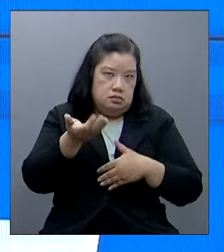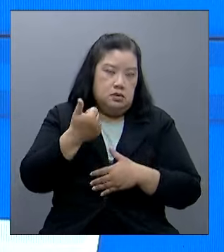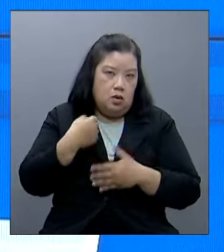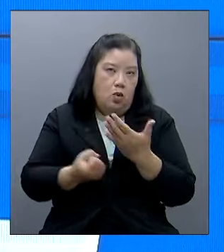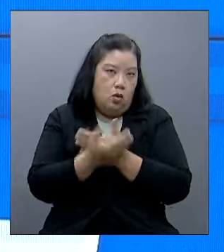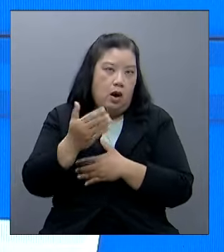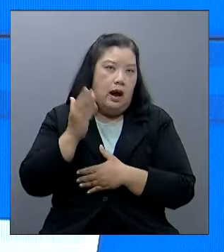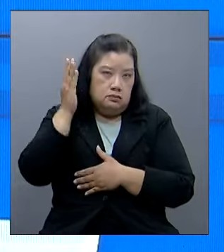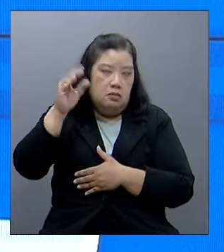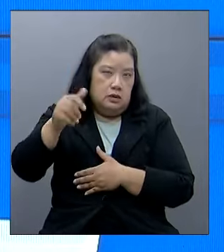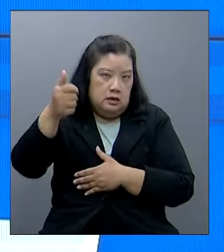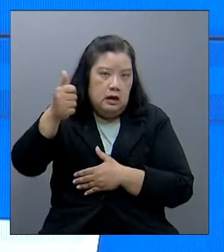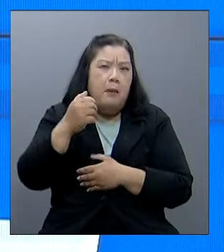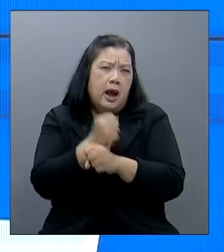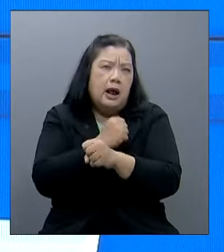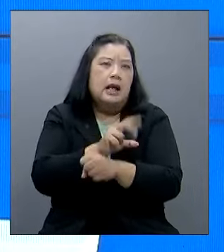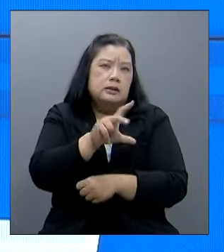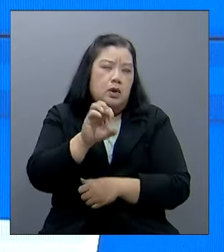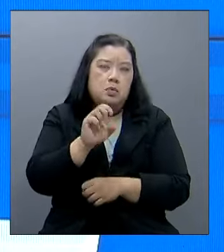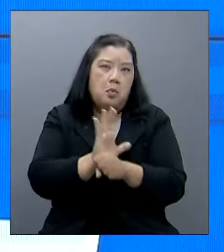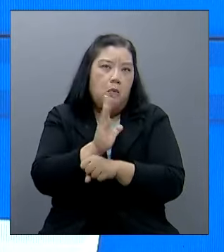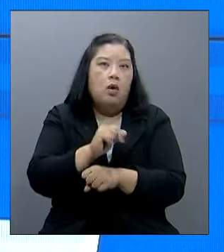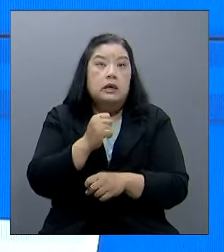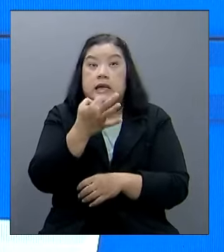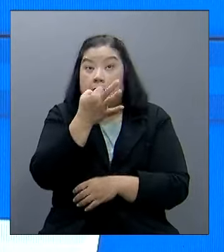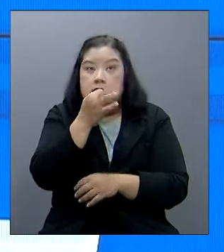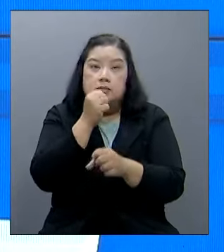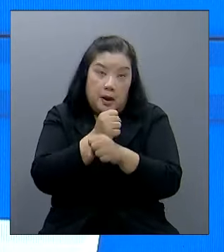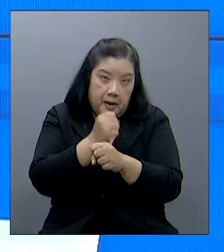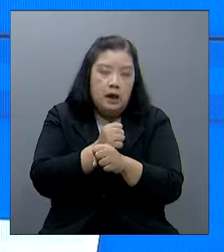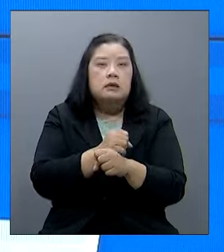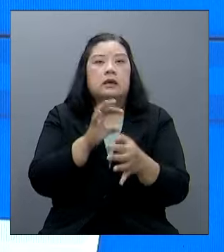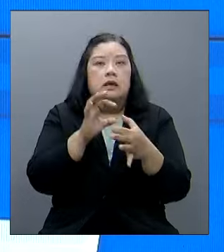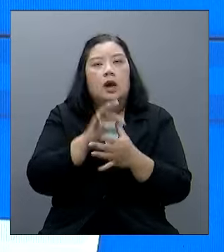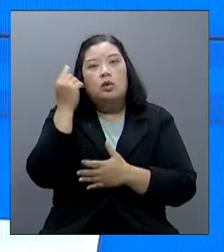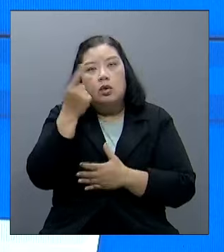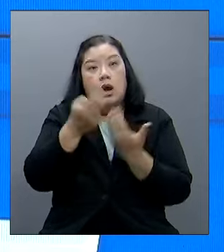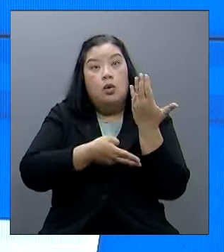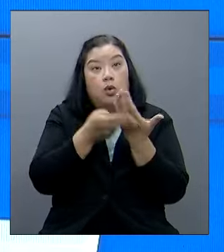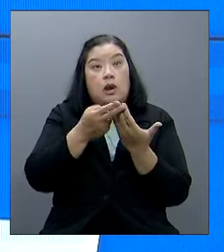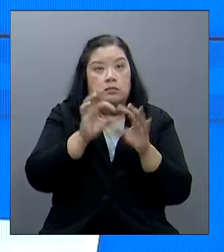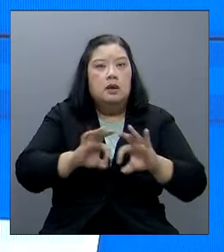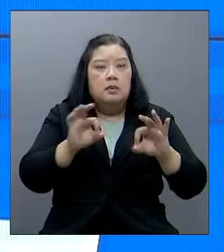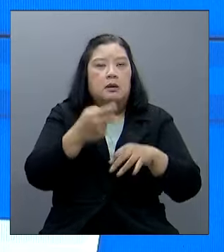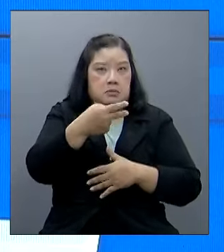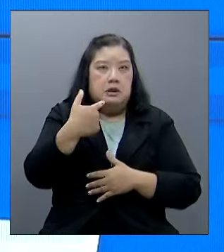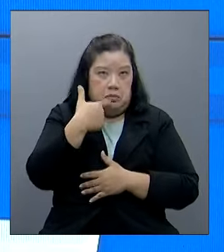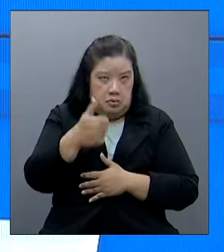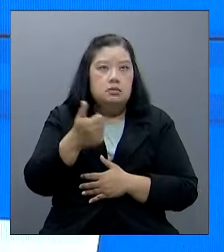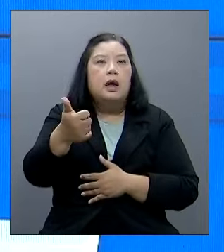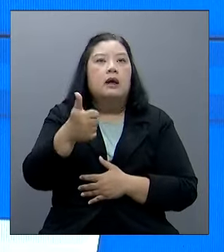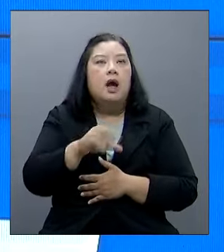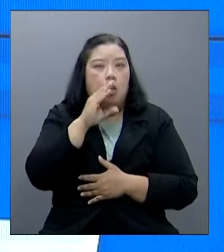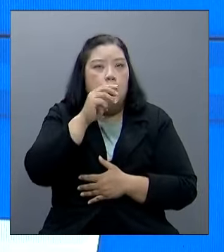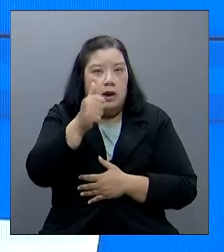าค่าแรงขั้นต่ำค่ะคุณผู้ชมเพราะว่างานทักษะทางด้านของการท่องเที่ยวและการโรงแรมนี้สิ่งสำคัญก็คือภาษาค่ะถ้ามีภาษาดีมี